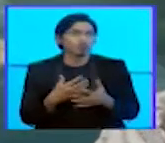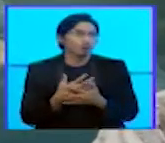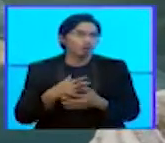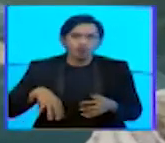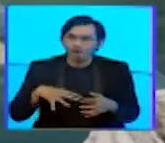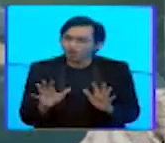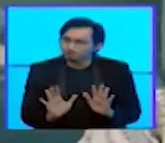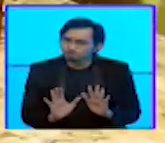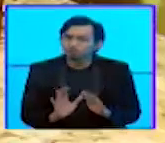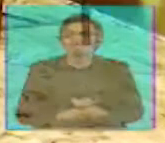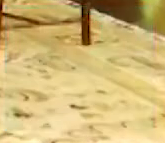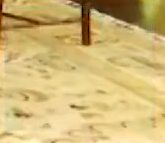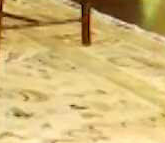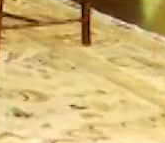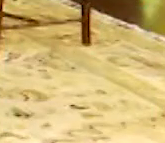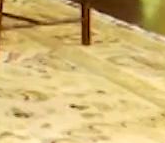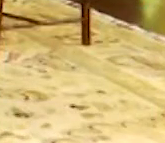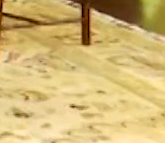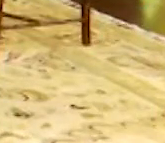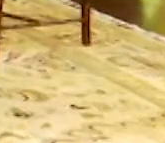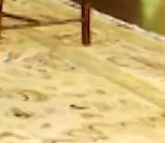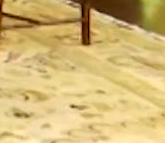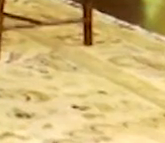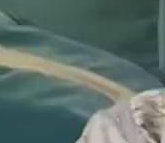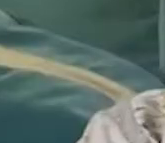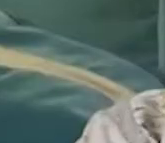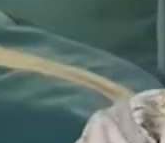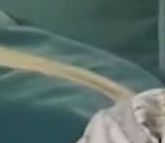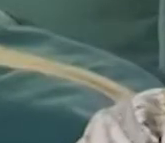harus rayakan hari kemenangan ini dalam